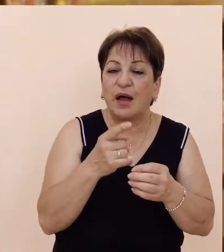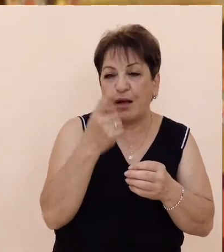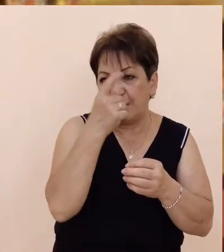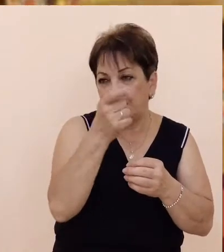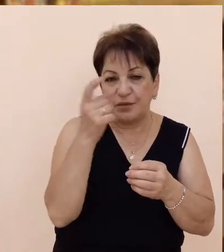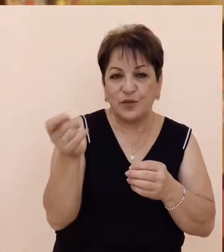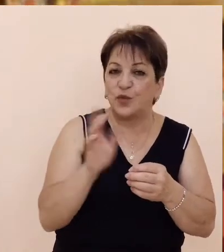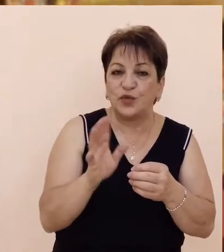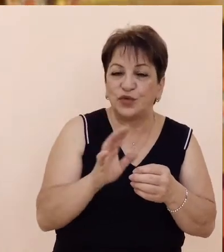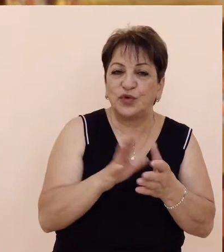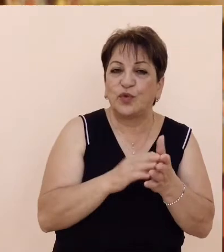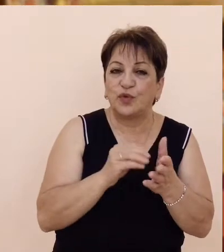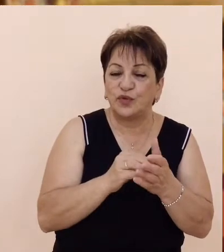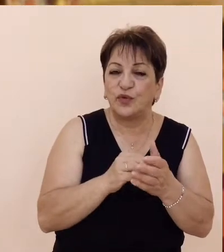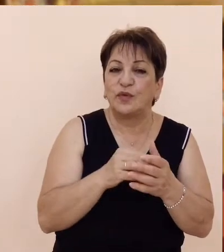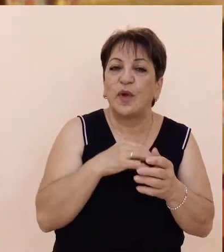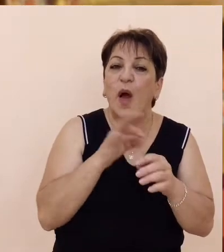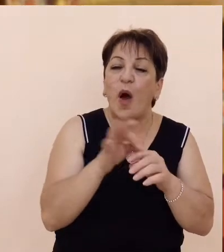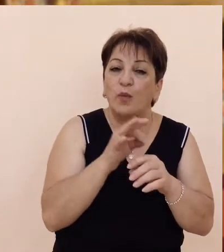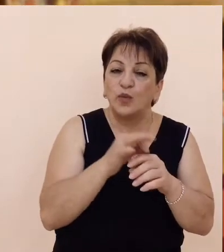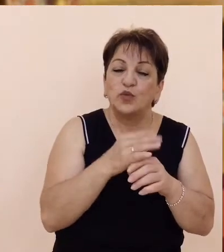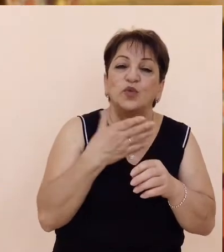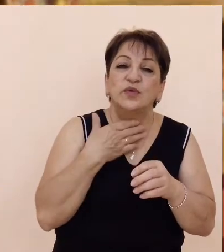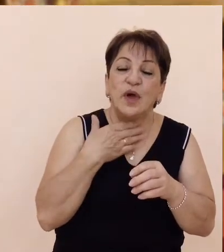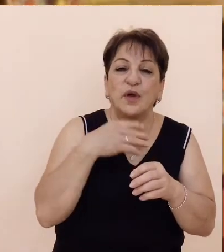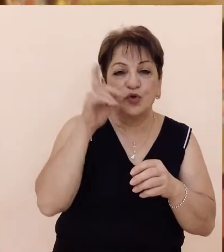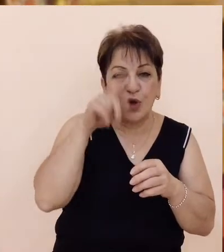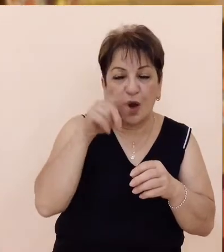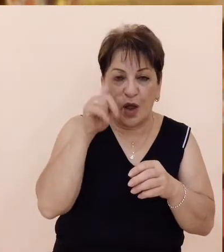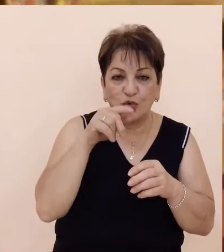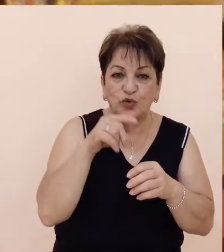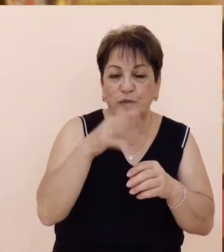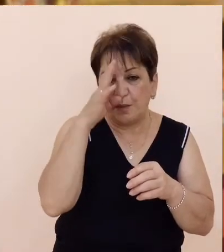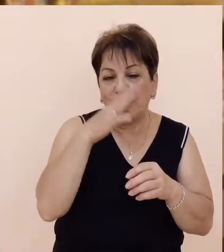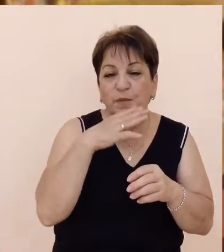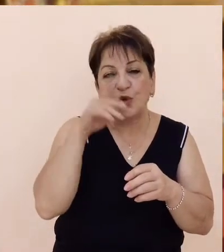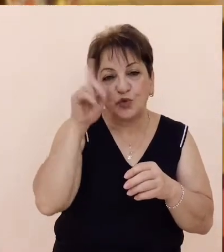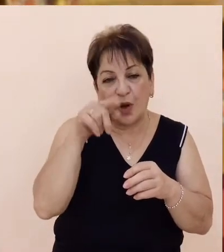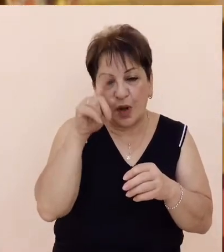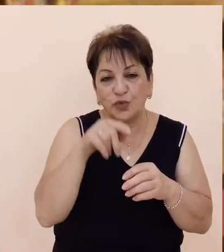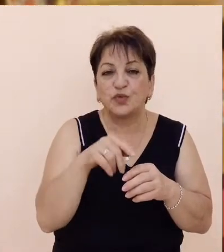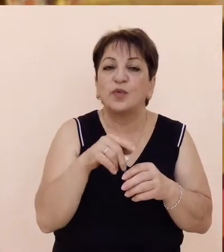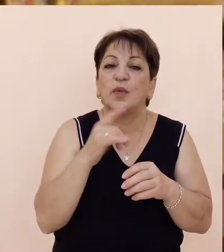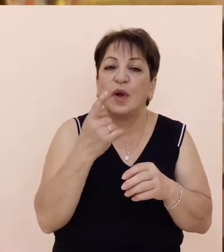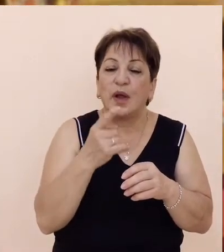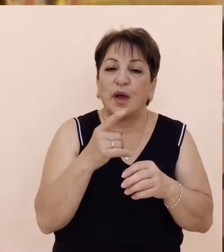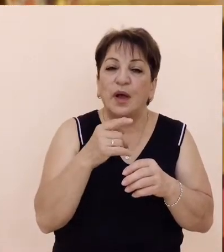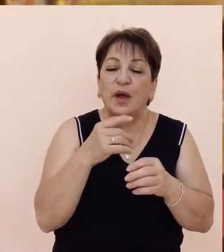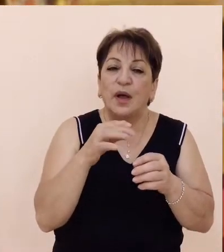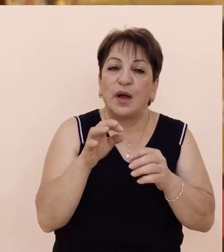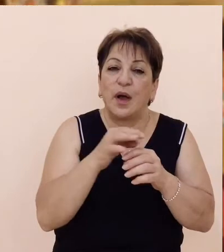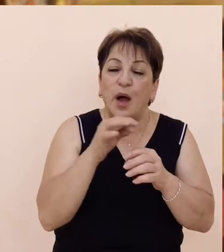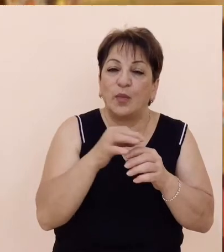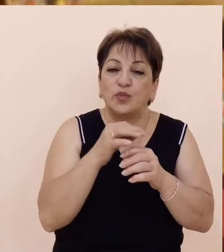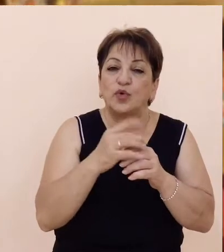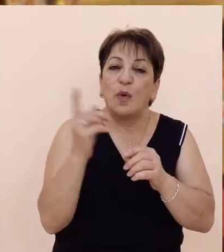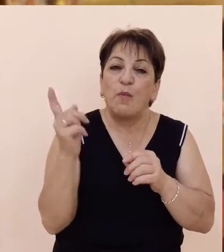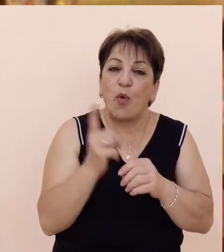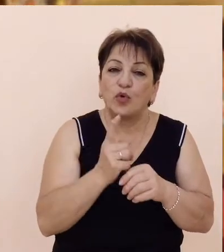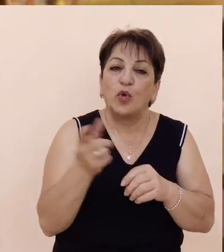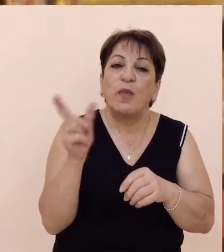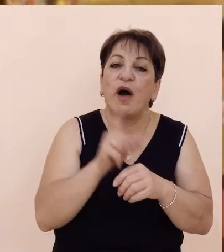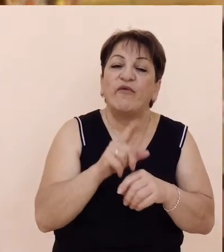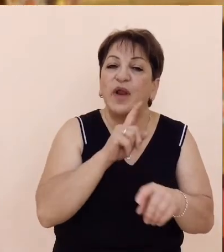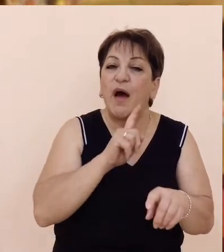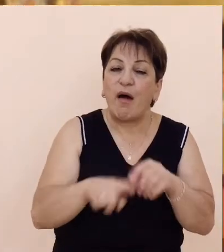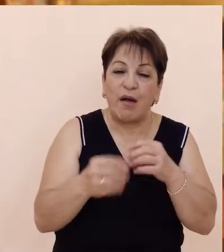չխաղալ, բայց կարծես ամուսնուս ձայնը նա արդեն ճանաչի, եւ երբ ամուսինս է մոտենում, նա ավելի արագ